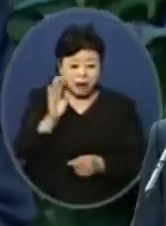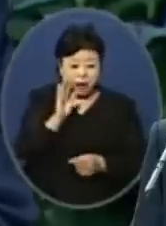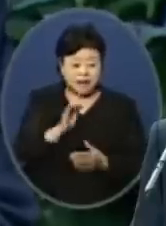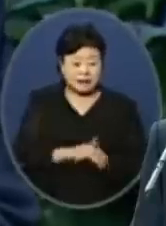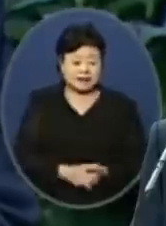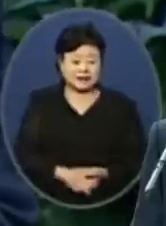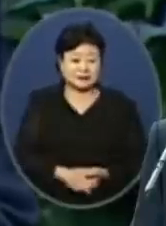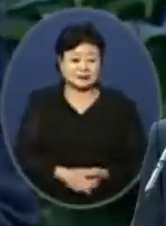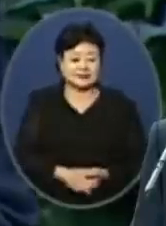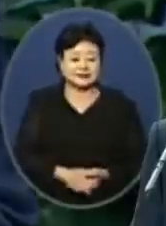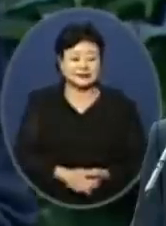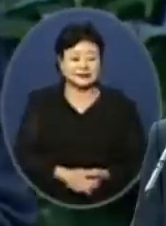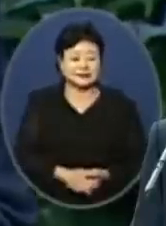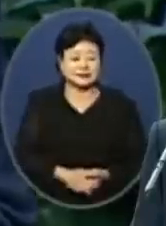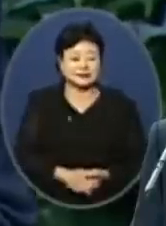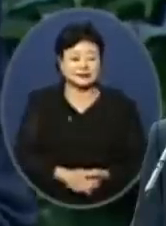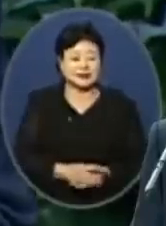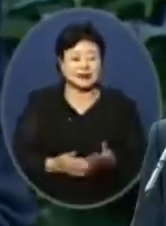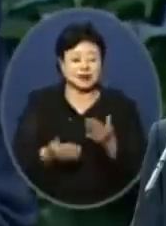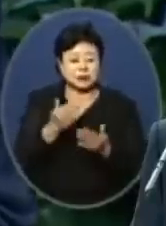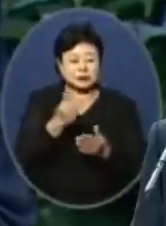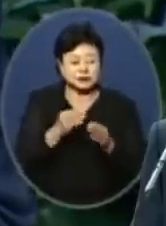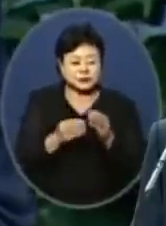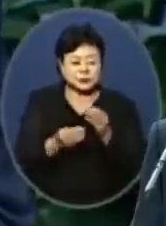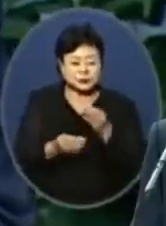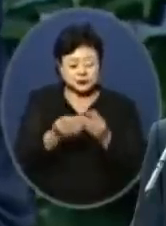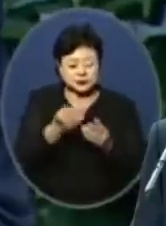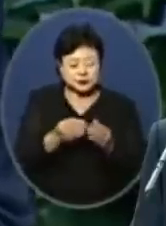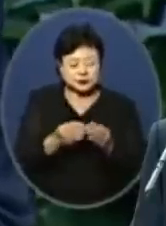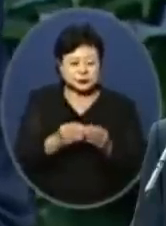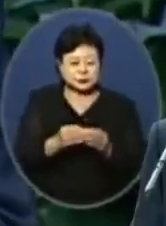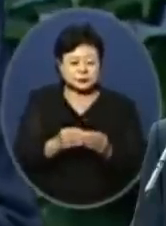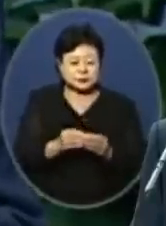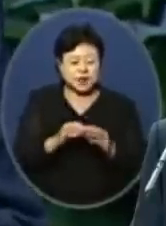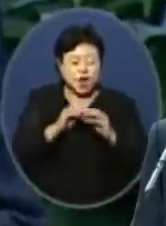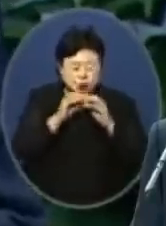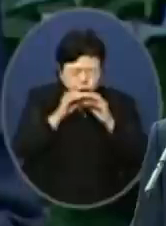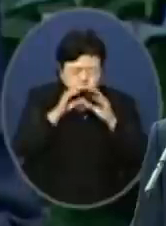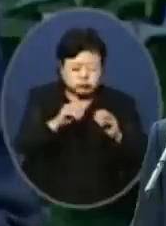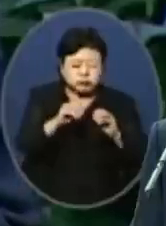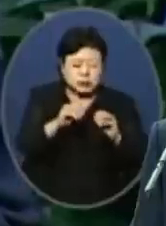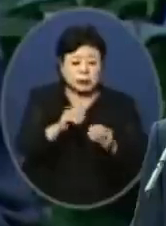버리버리고 불이 잘 안 켜져서 연기가 나는 촛불 보면